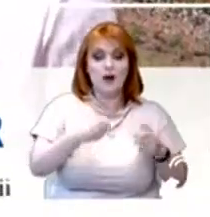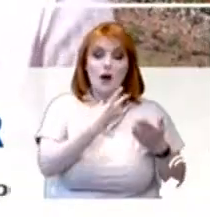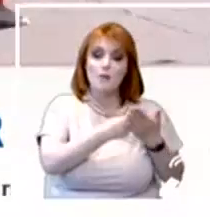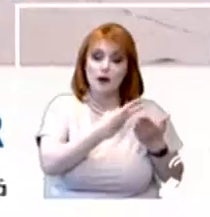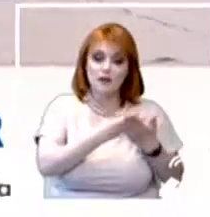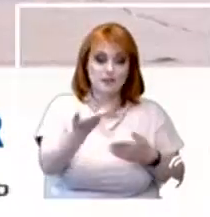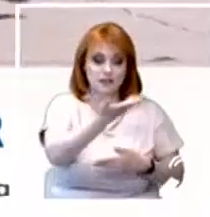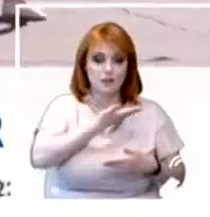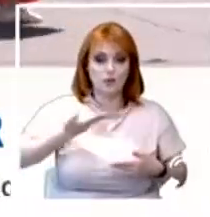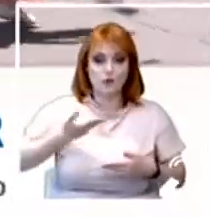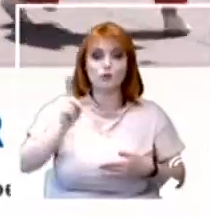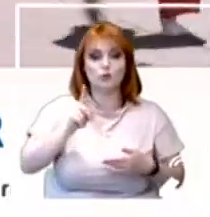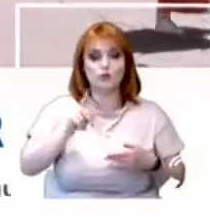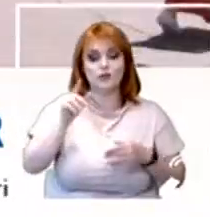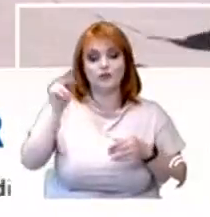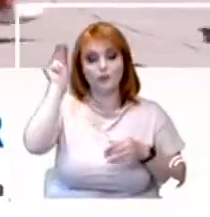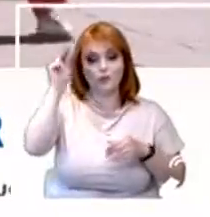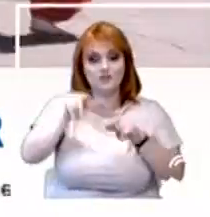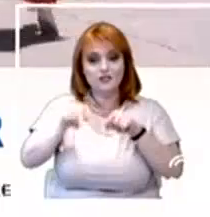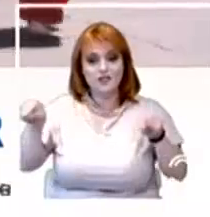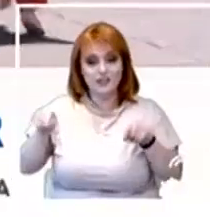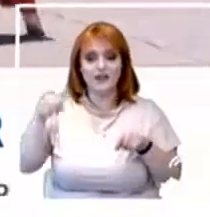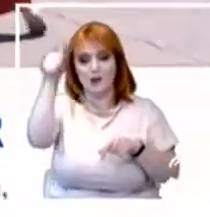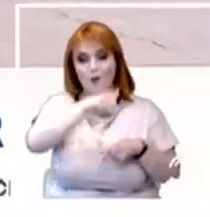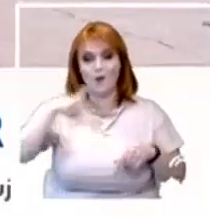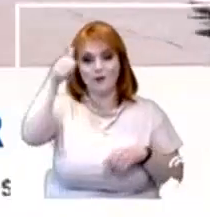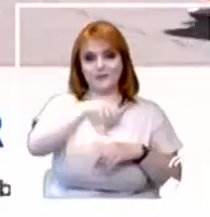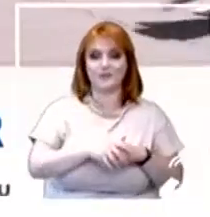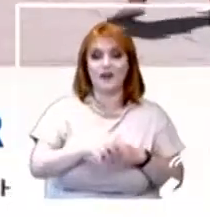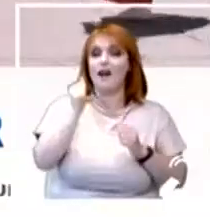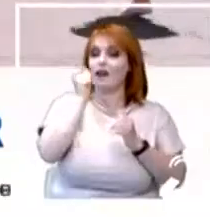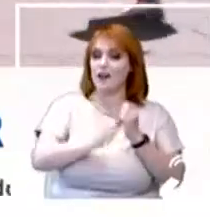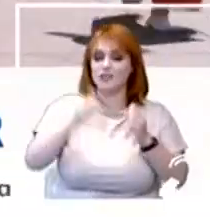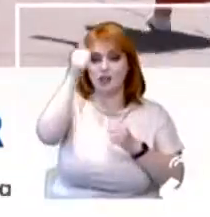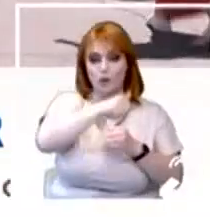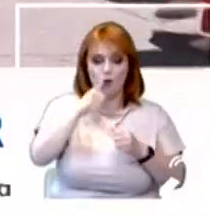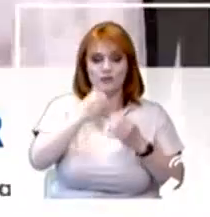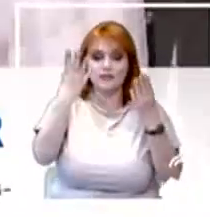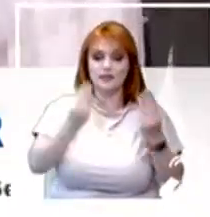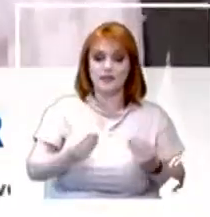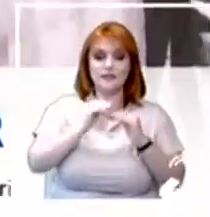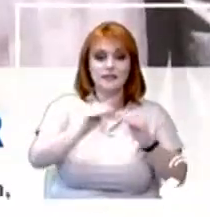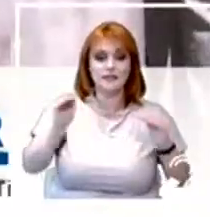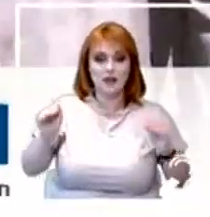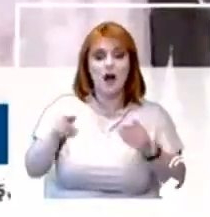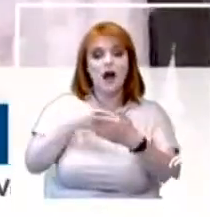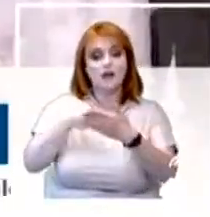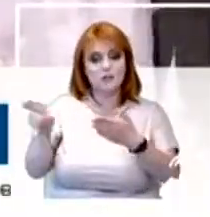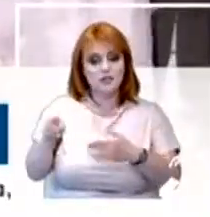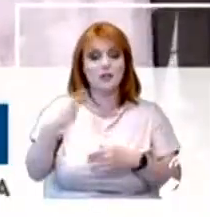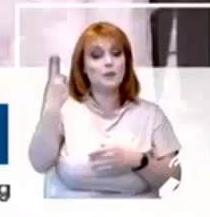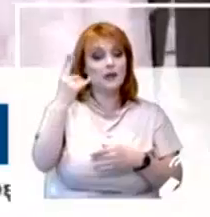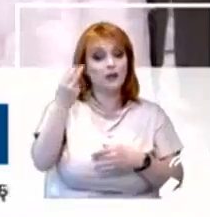de creație. Ziua Internațională a Copiilor este celebrată anual în data de 1 iunie. În acest an, din cauza organizării